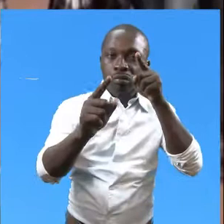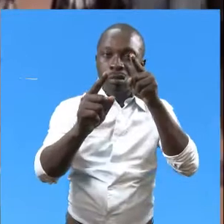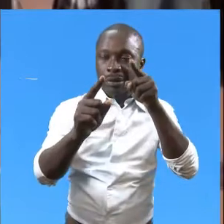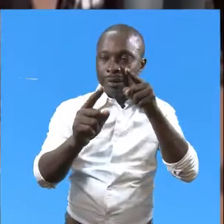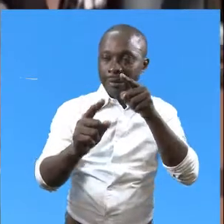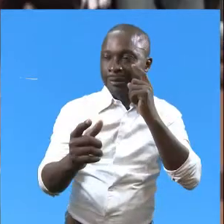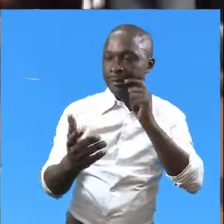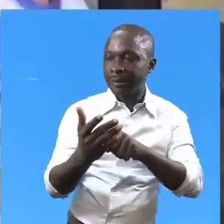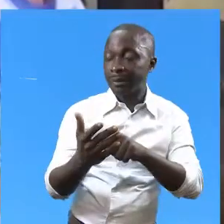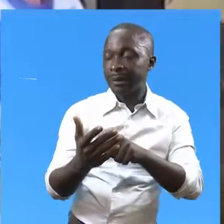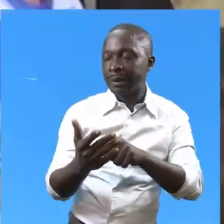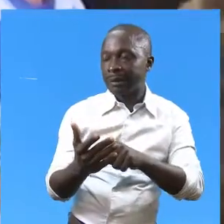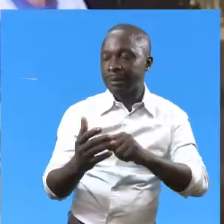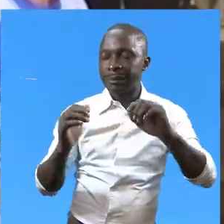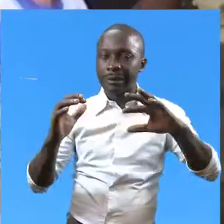international du travail.